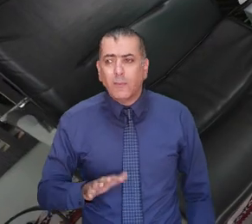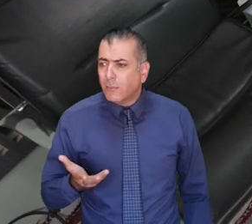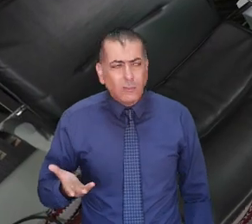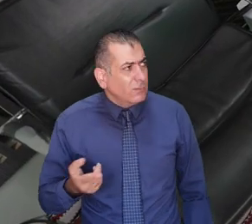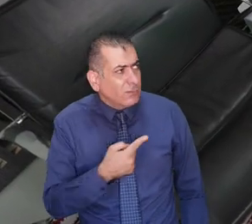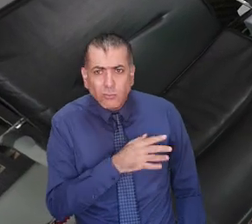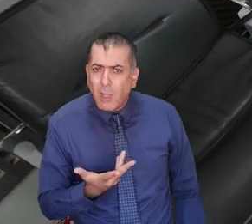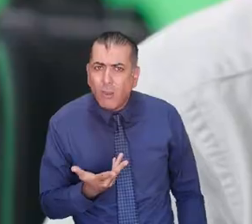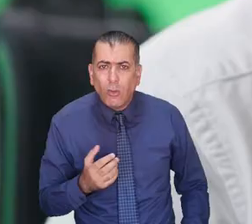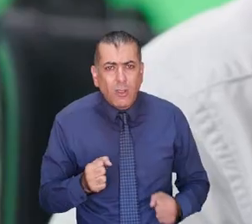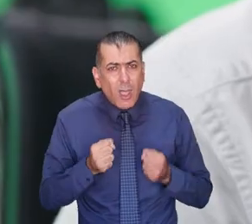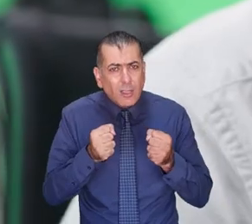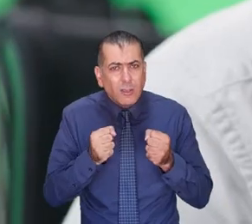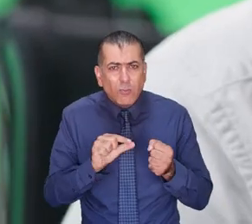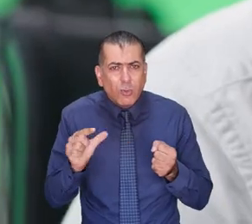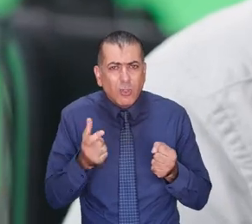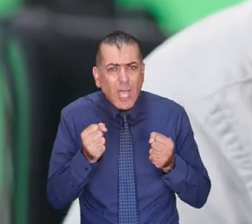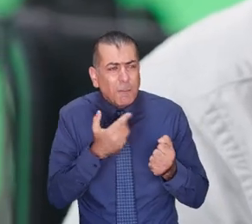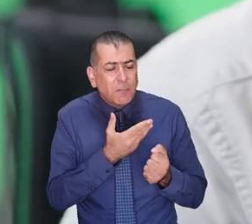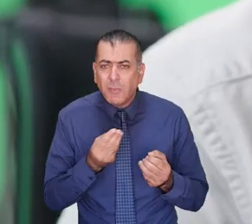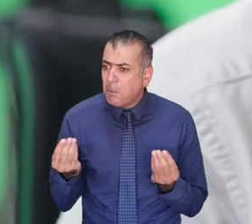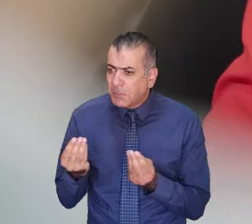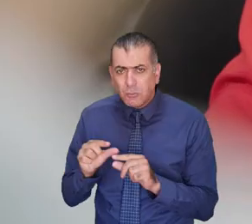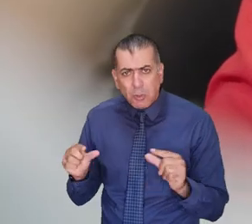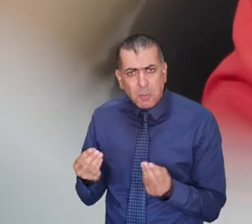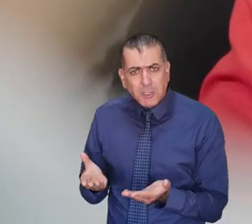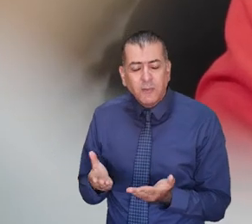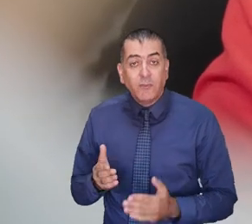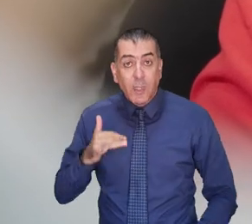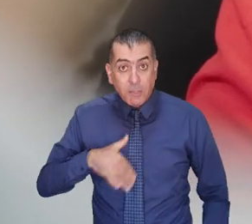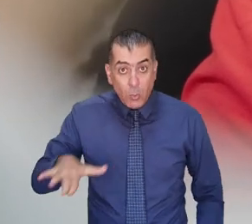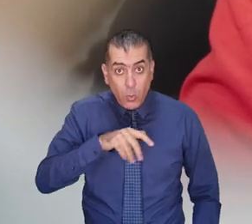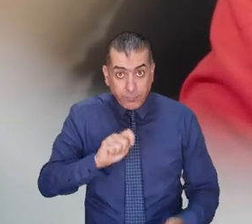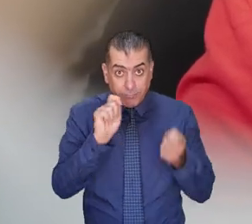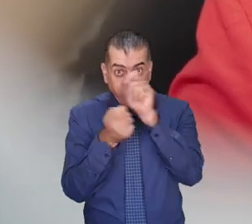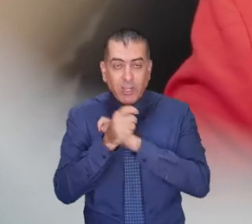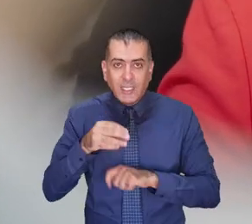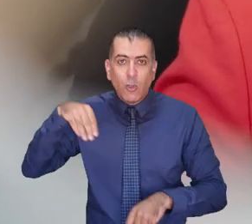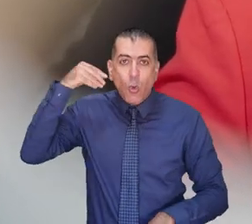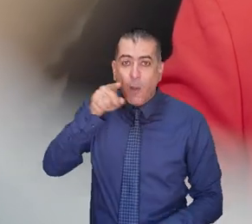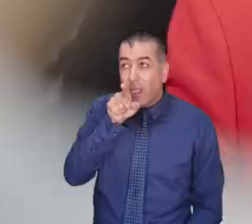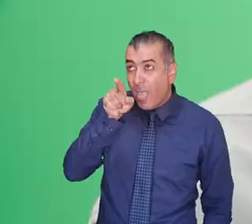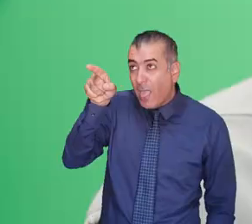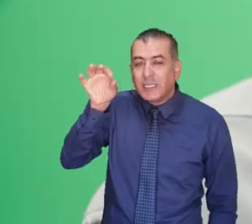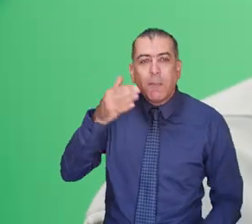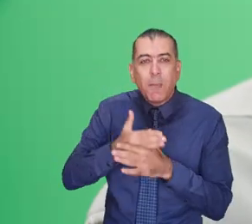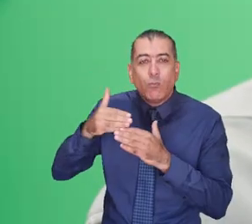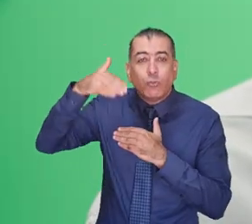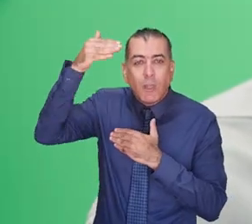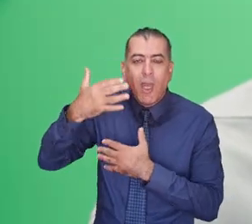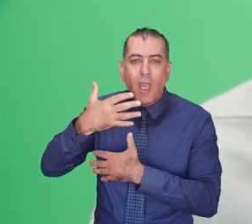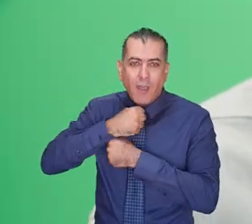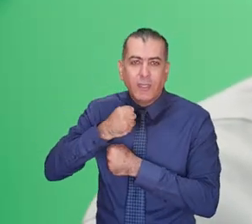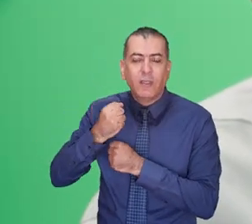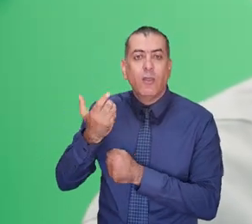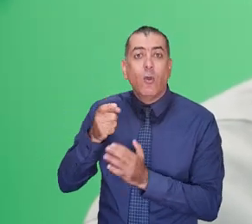يا جماعة إيش فيه؟ ليش مصعب هالقد؟ الموضوع كتير بسيط. إذا بدنا نغير لازم نختار نواب يدافعوا عنا. ويطلعوا